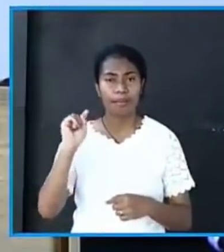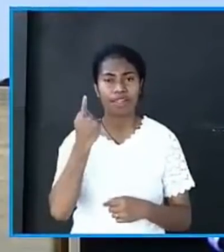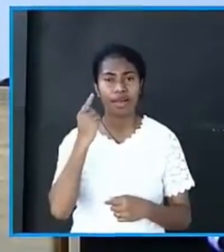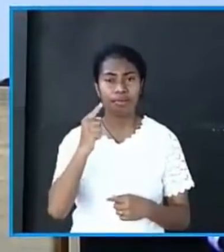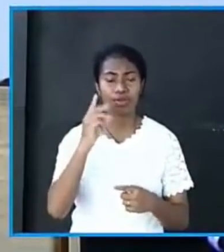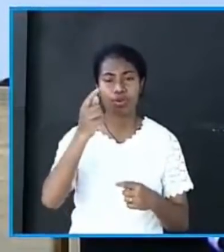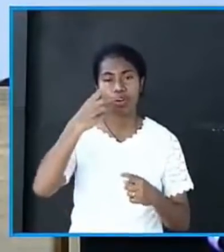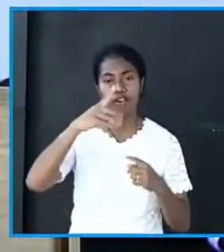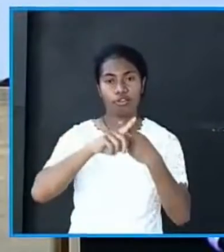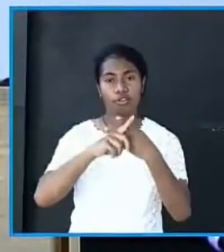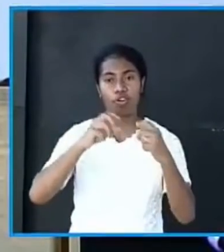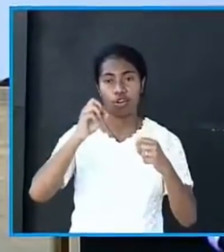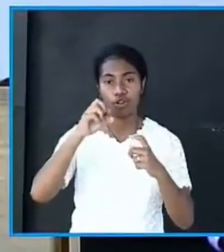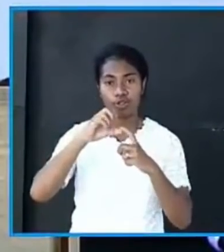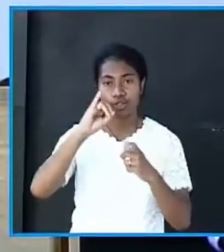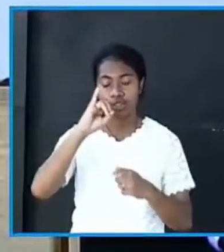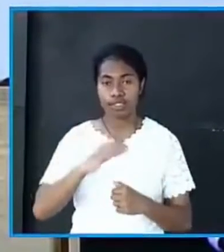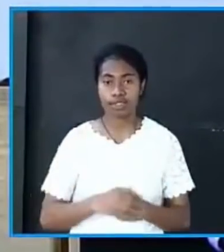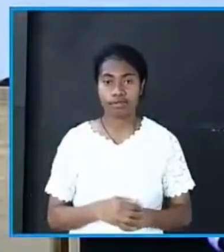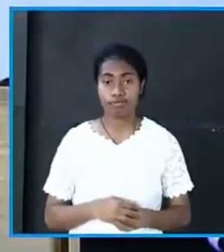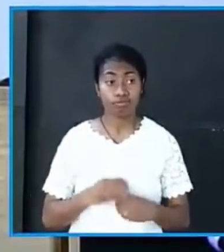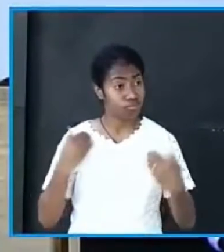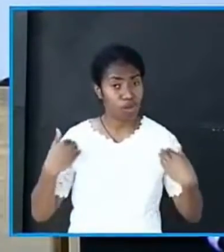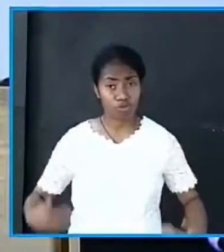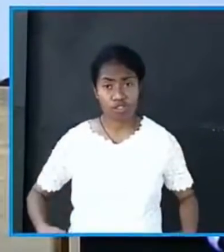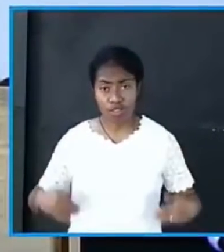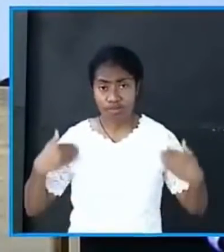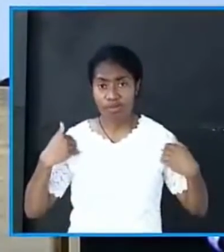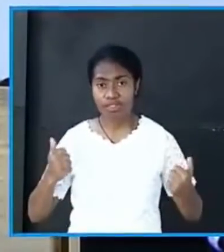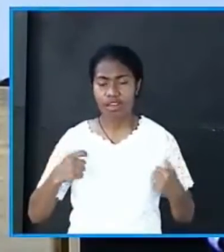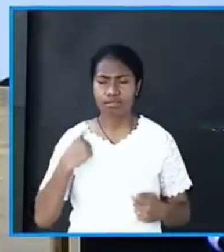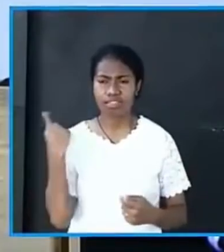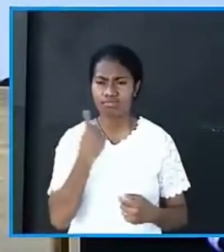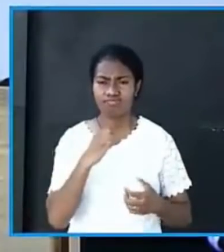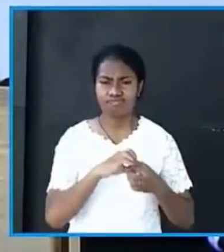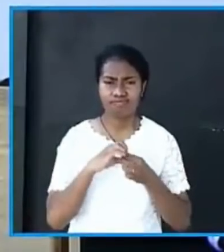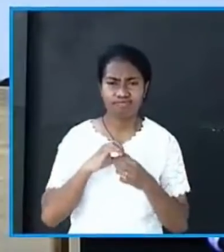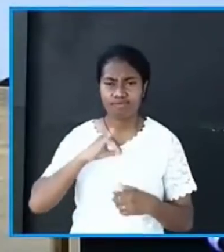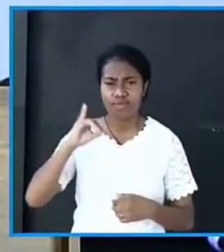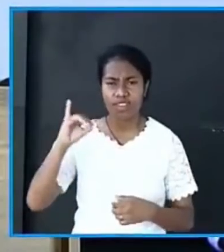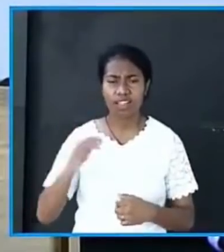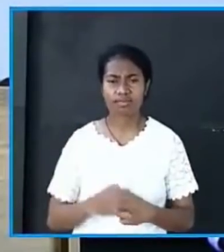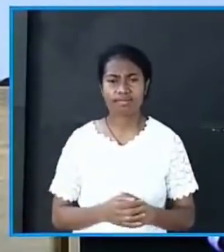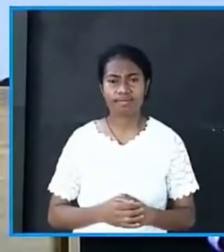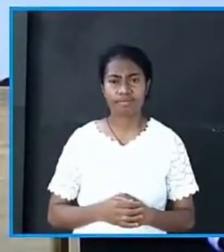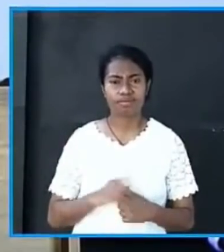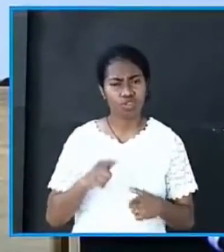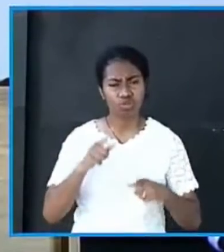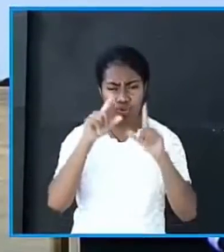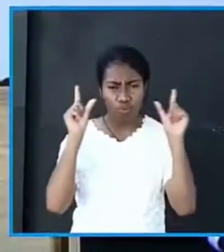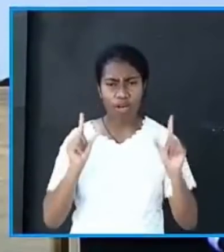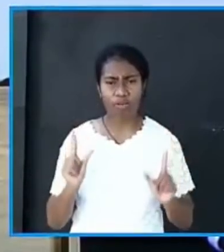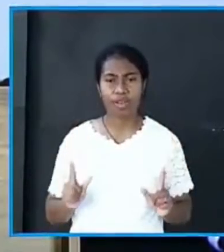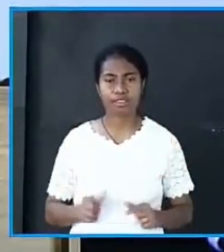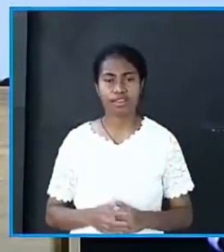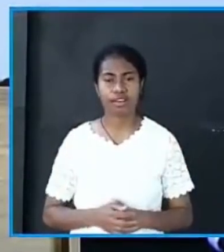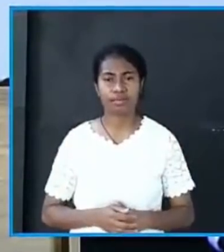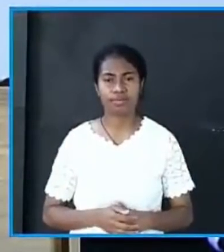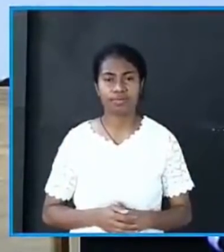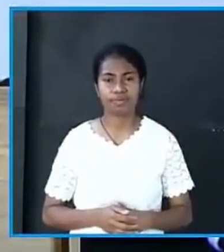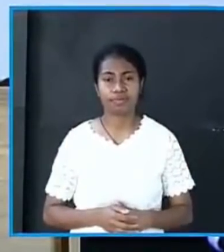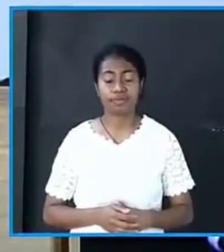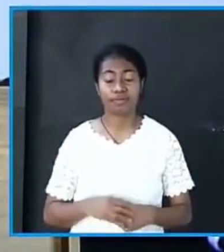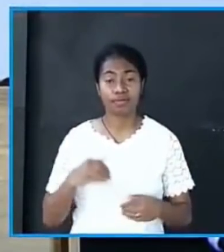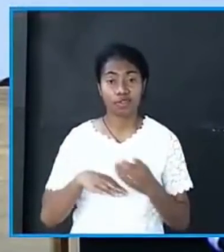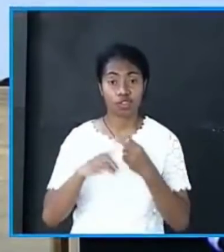industri 40 manusia bisa melakukan semua itu Hai itu luar biasa pilar